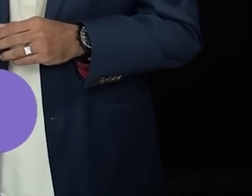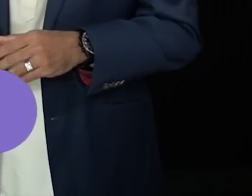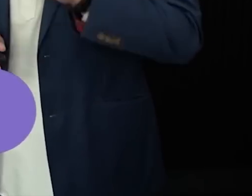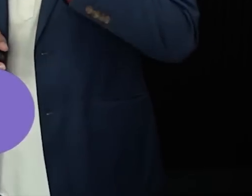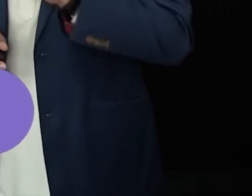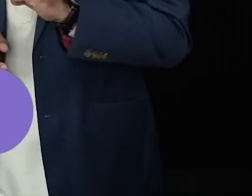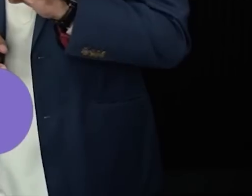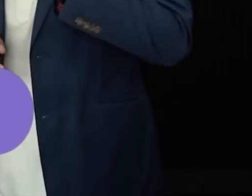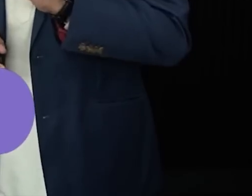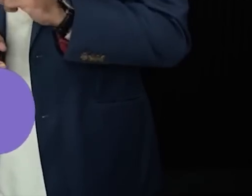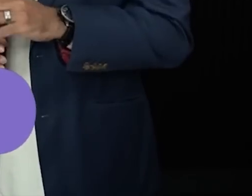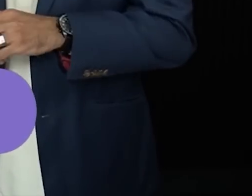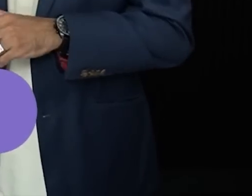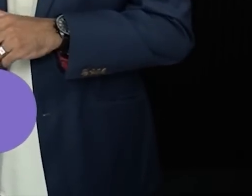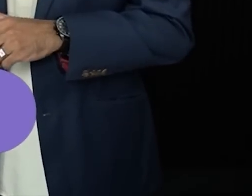saluran Astro